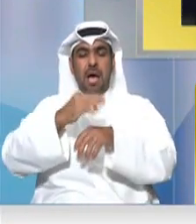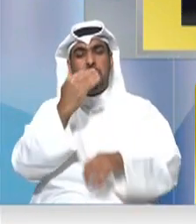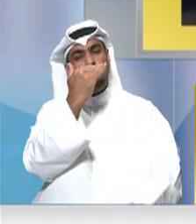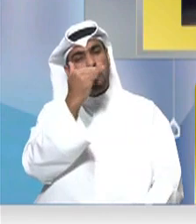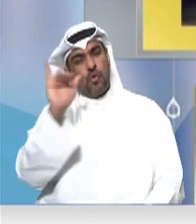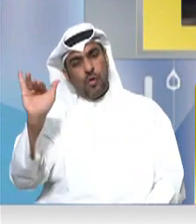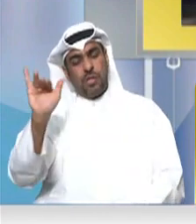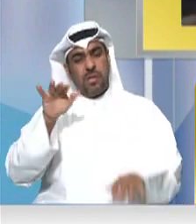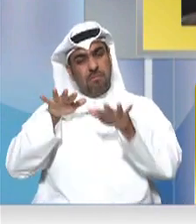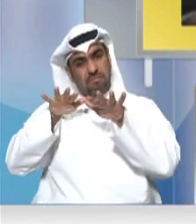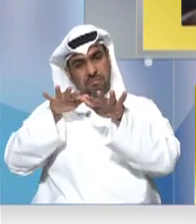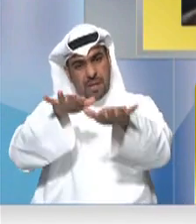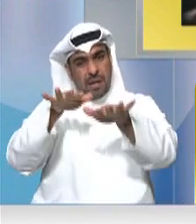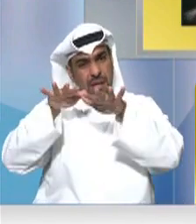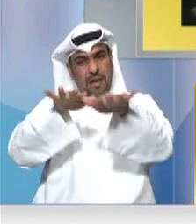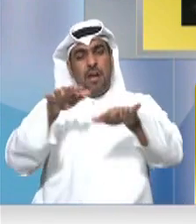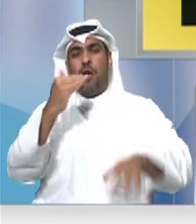فإن